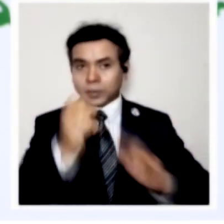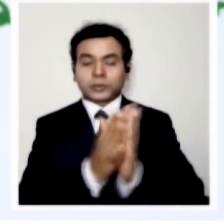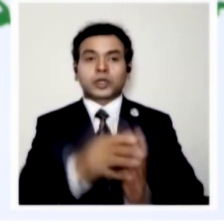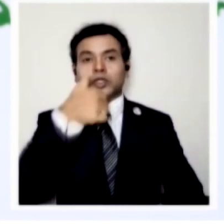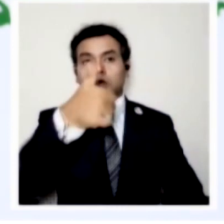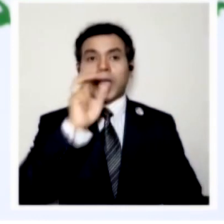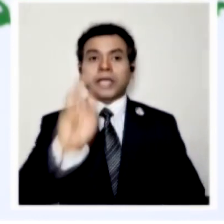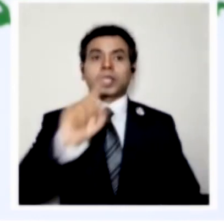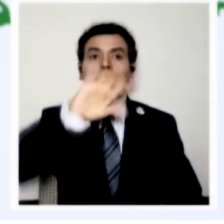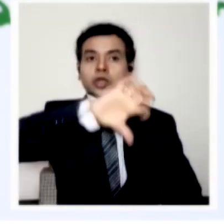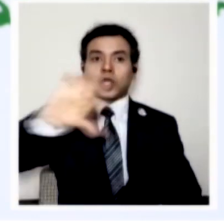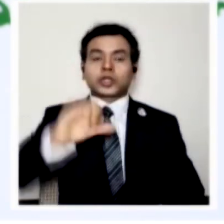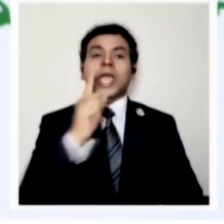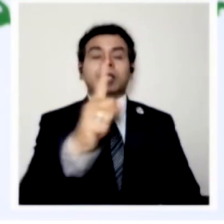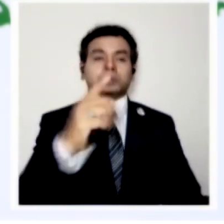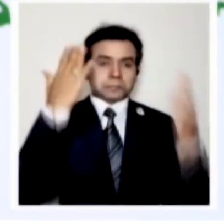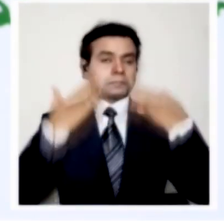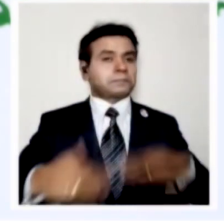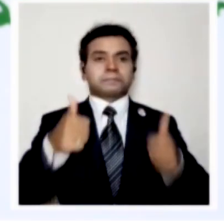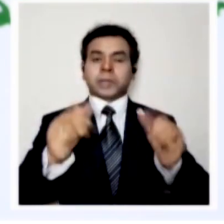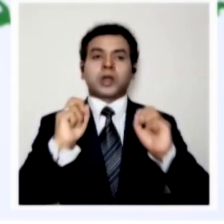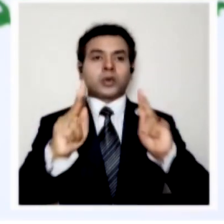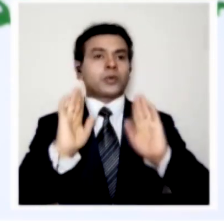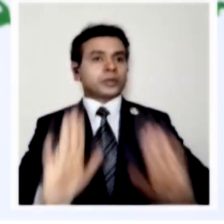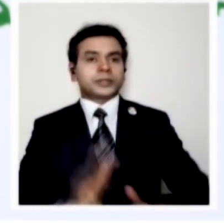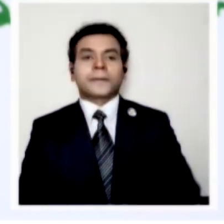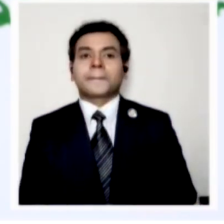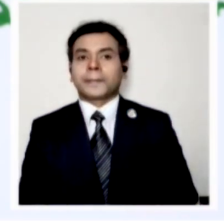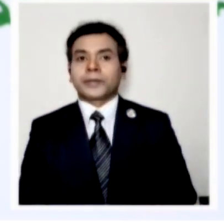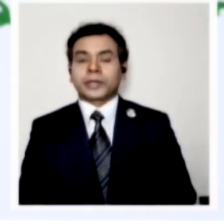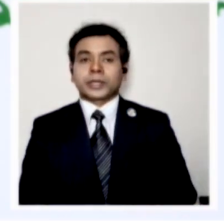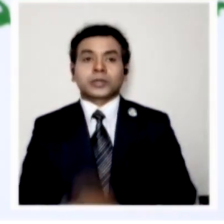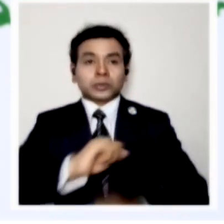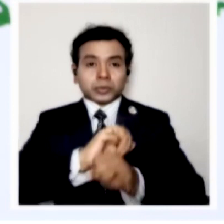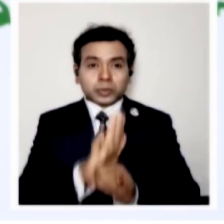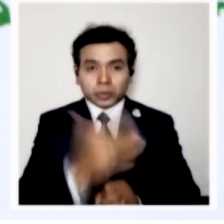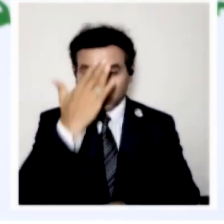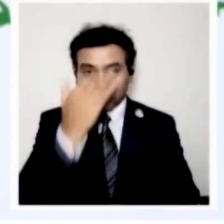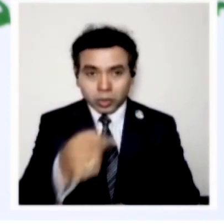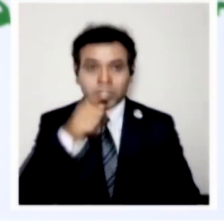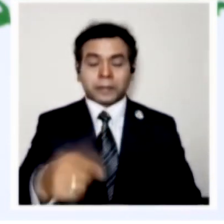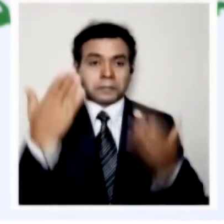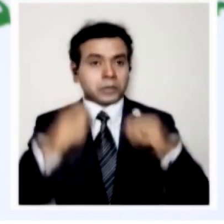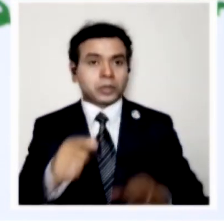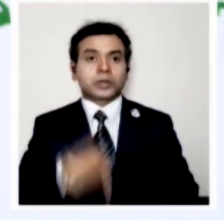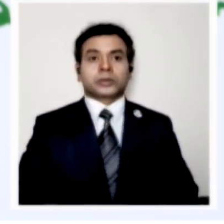24 ঘন্টায় সুস্থ হয়েছেন 415 জন এবং এ পর্যন্ত 6,901 জন।